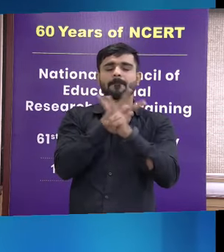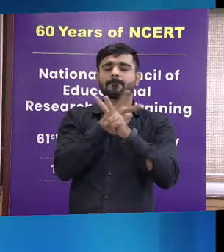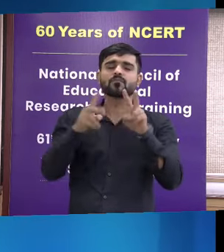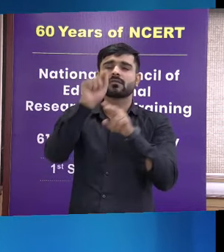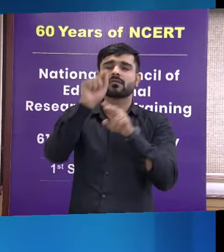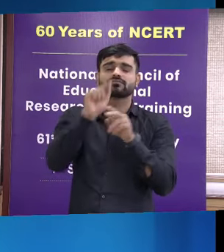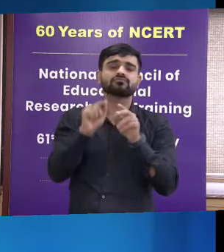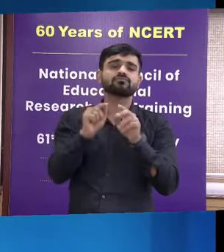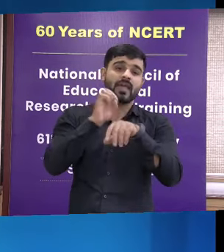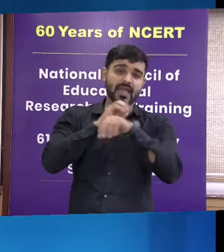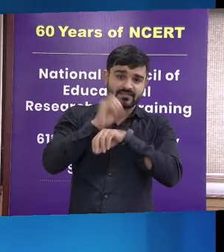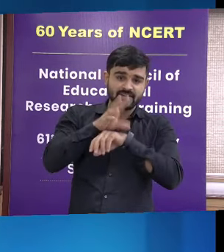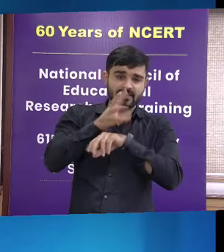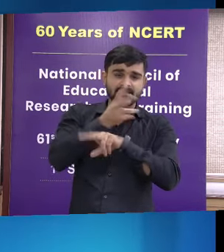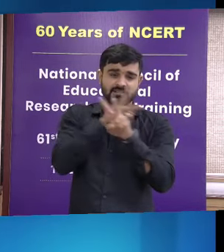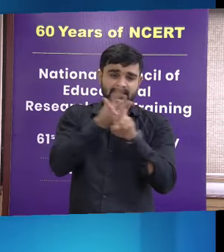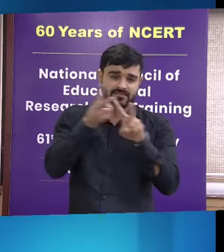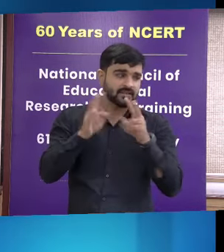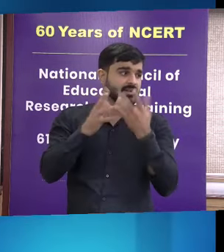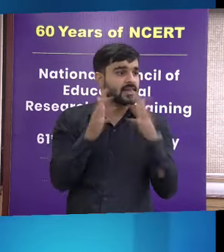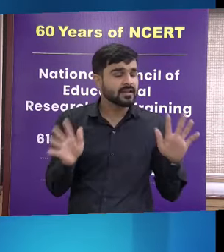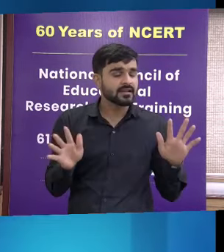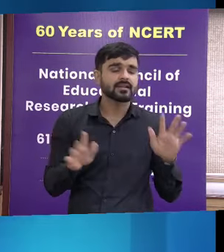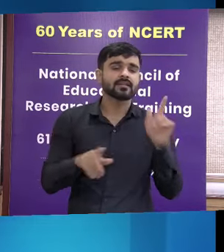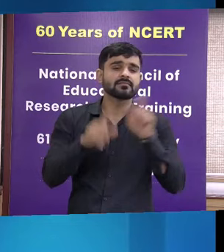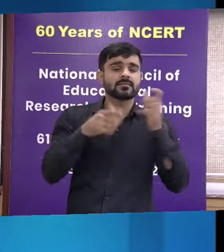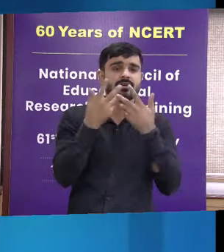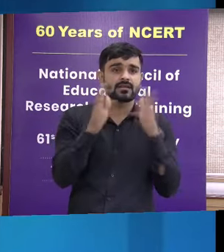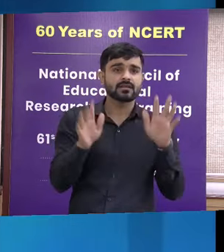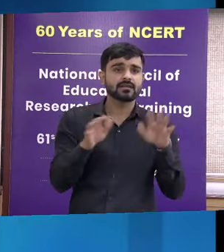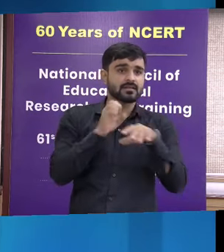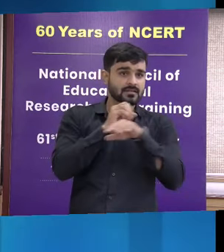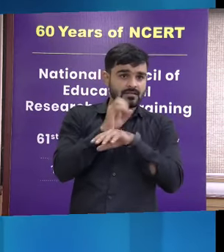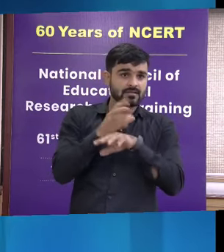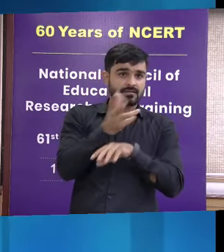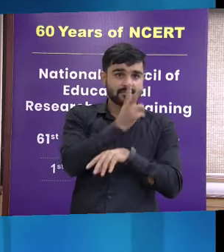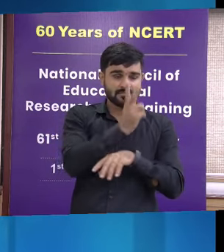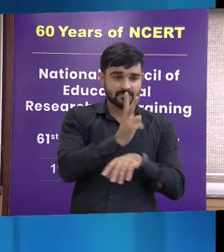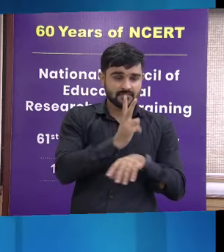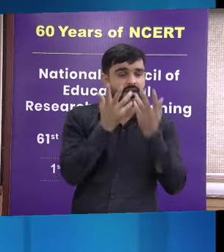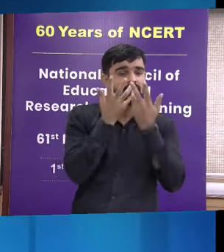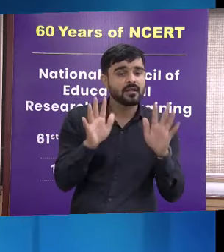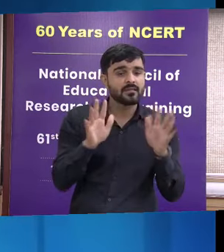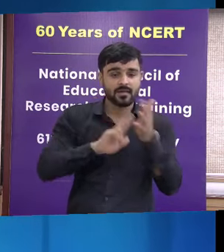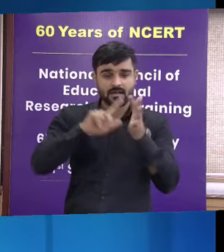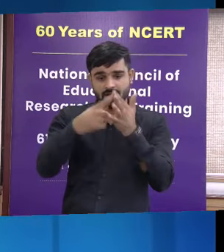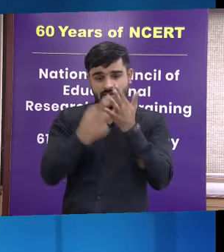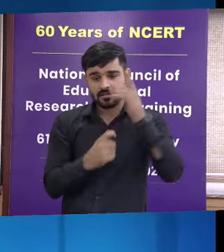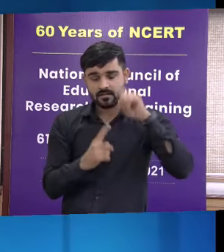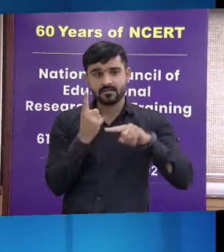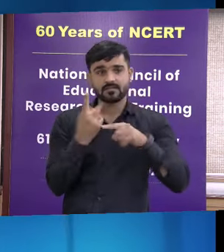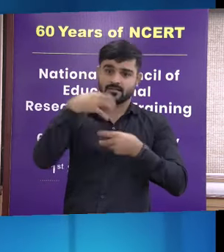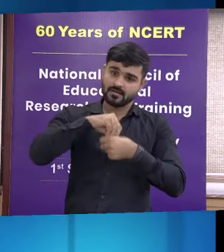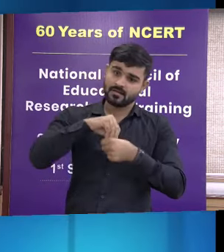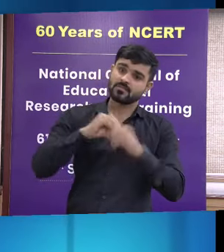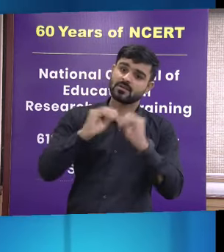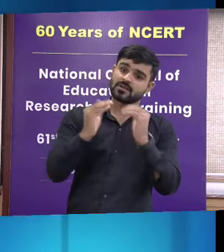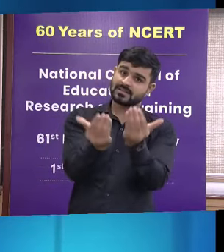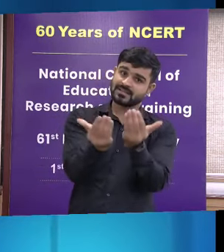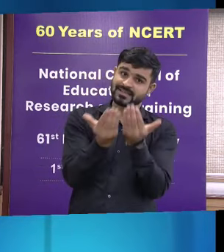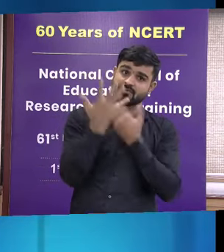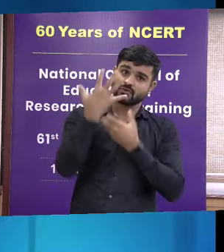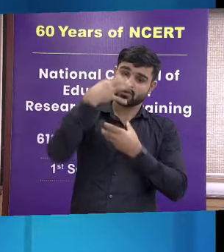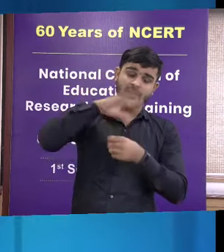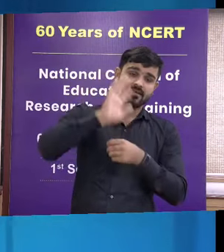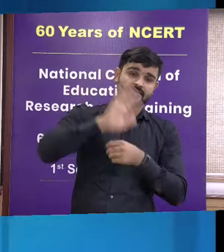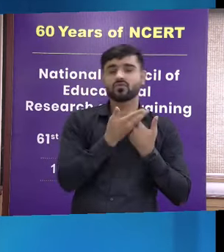हैं उनका, और जिन्होंने भी, जैसा कि हमारे निदेशक महोदय ने बताया कि जिन्होंने भी एनसीईआरटी में अपना योगदान दिया है,